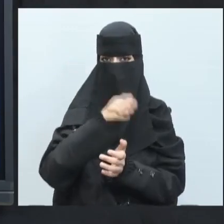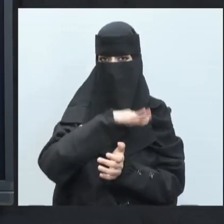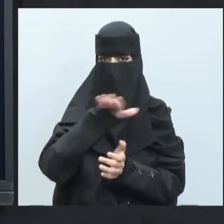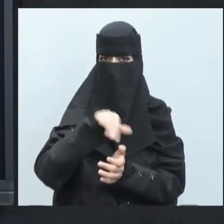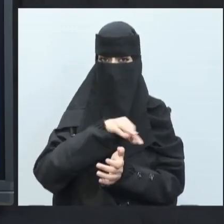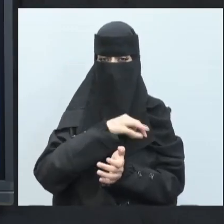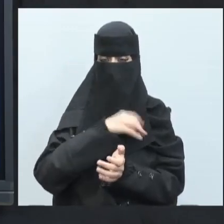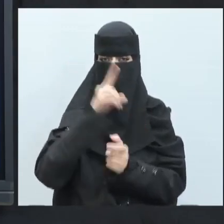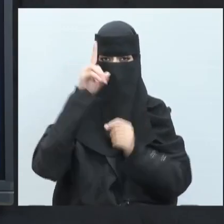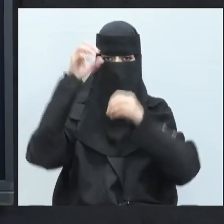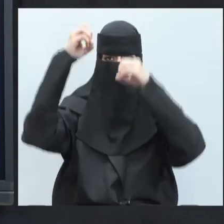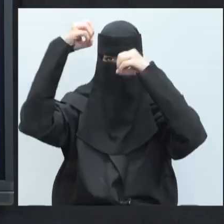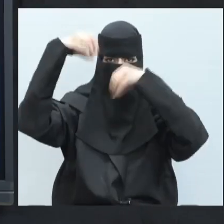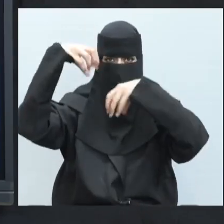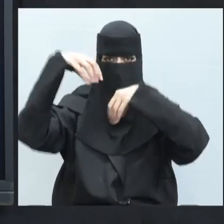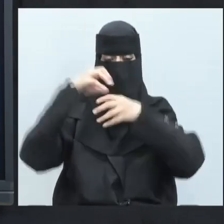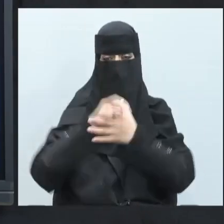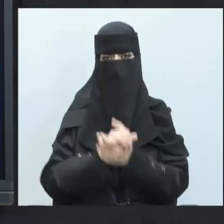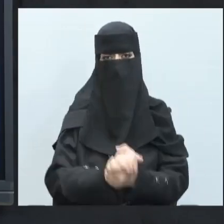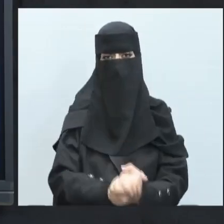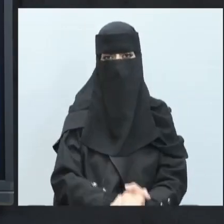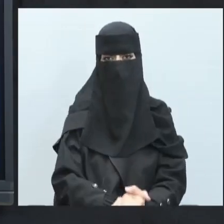المتابعه والسلام عليكم ورحمه الله وبركاته